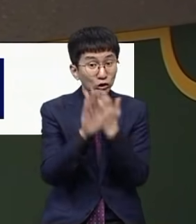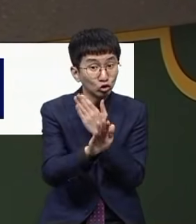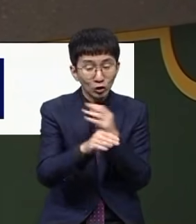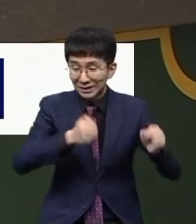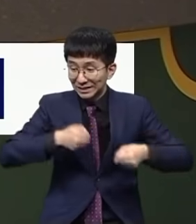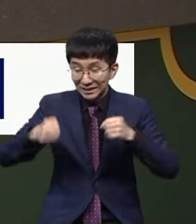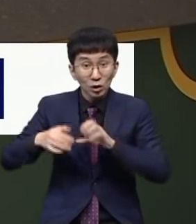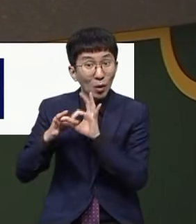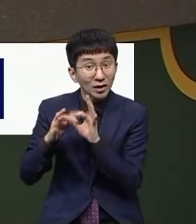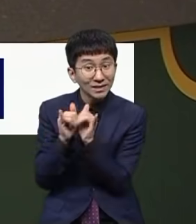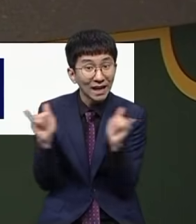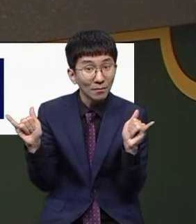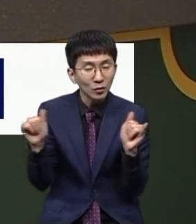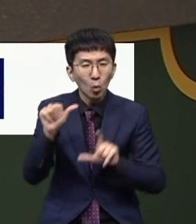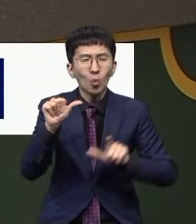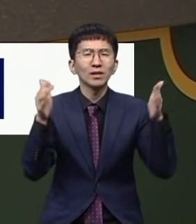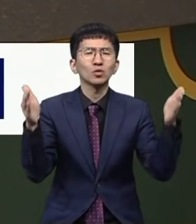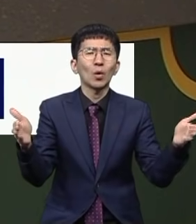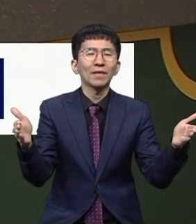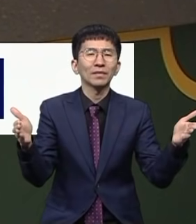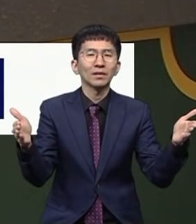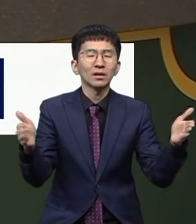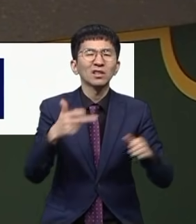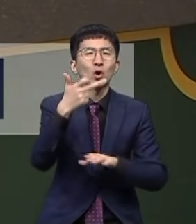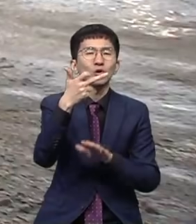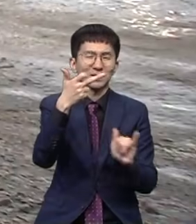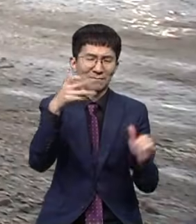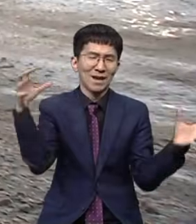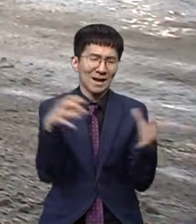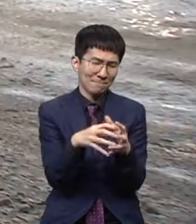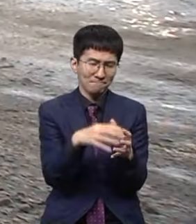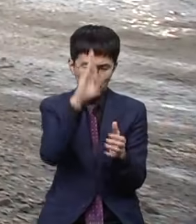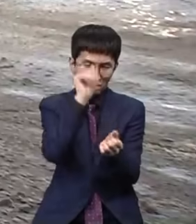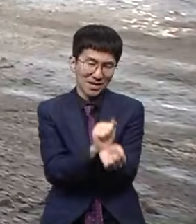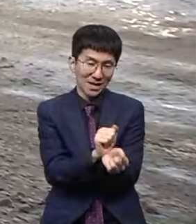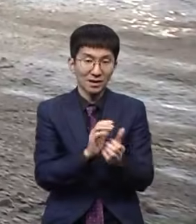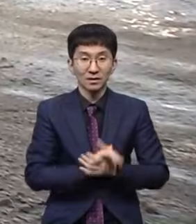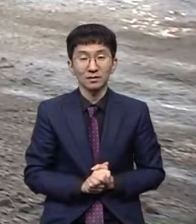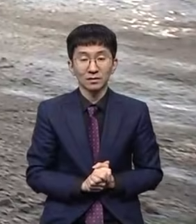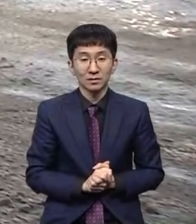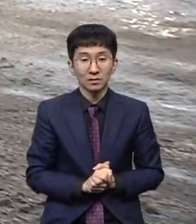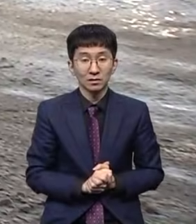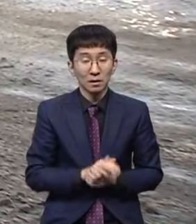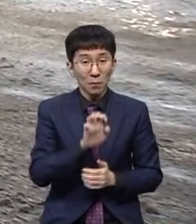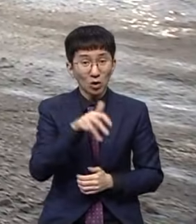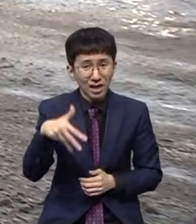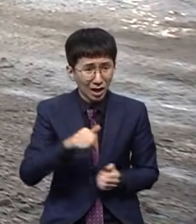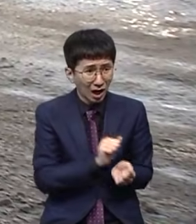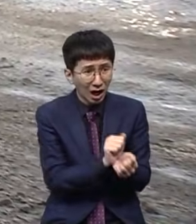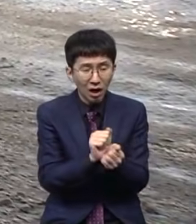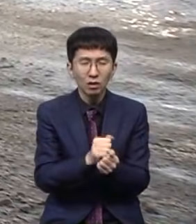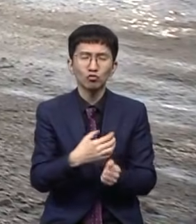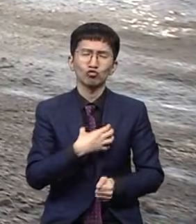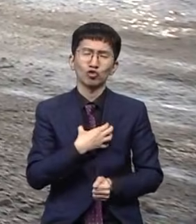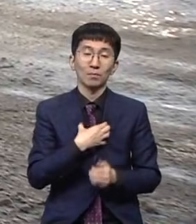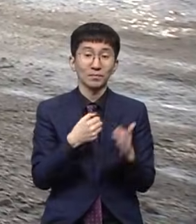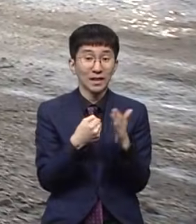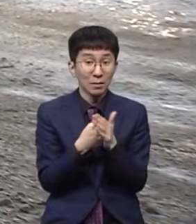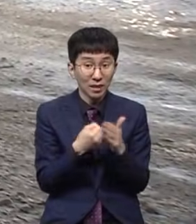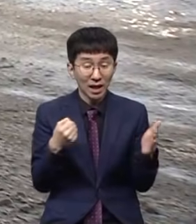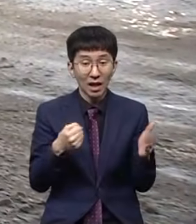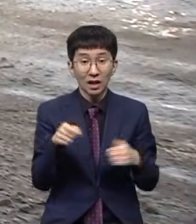스키장 관련 확진자는 닷새 동안 모두 17명으로 늘었습니다. 평창군은 지역사회로의 추가 전파를 차단하기 위해